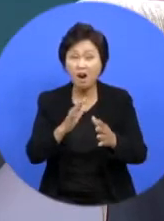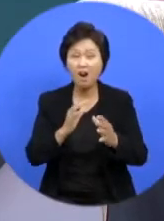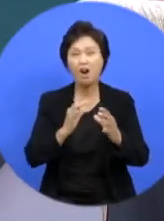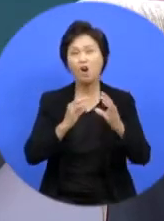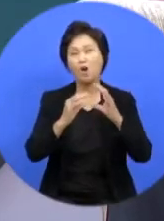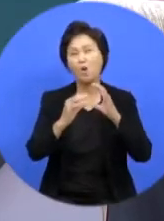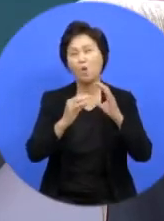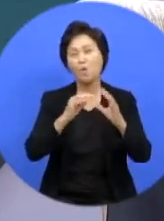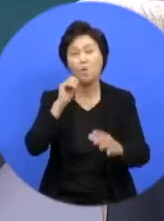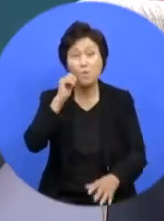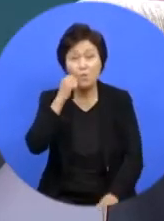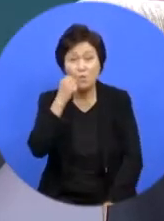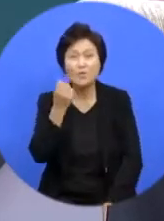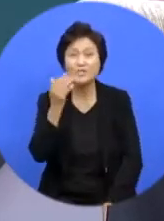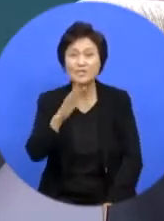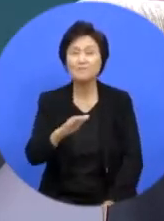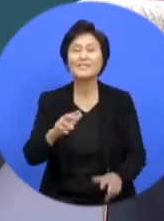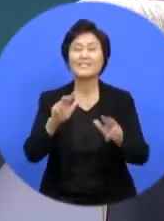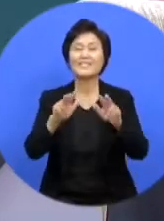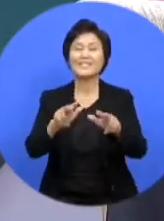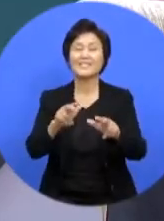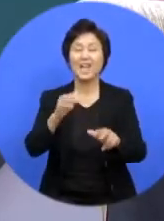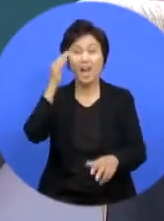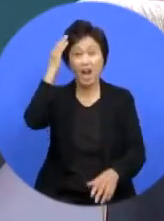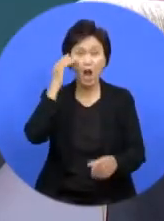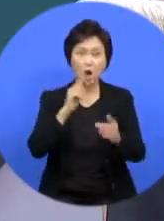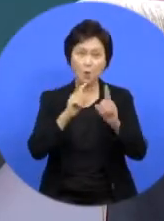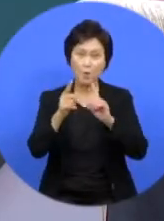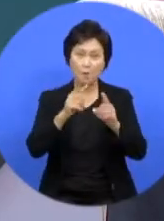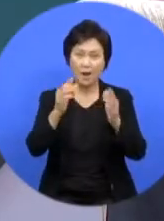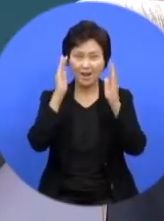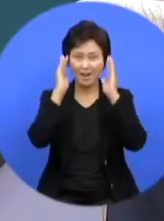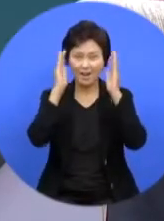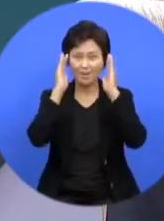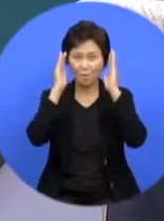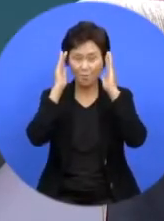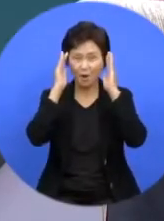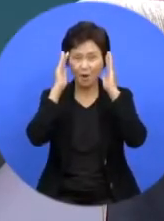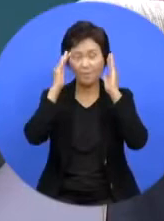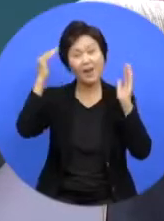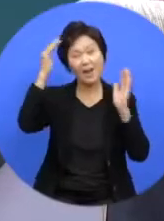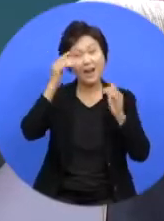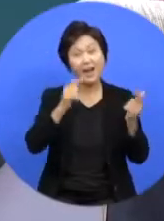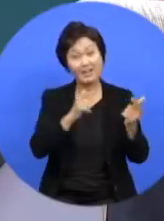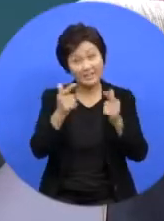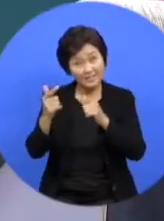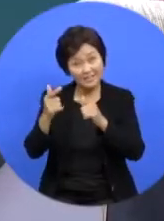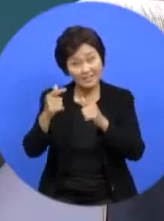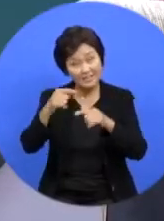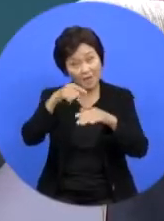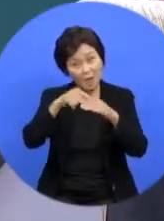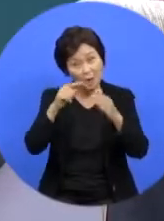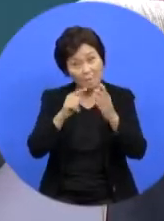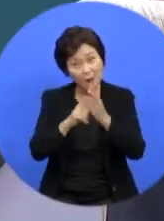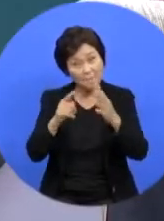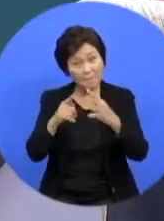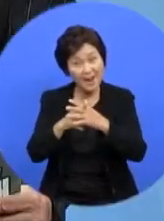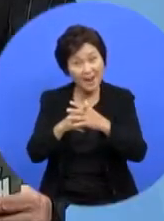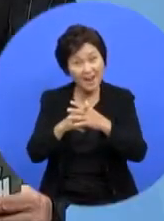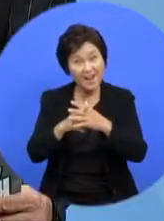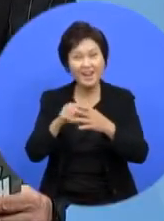어려웠지만 이제 한국어 공부하면서 이제 학부모님들의 니즈를 잘 파악하고 이제 학생들의 미래를 집중할 수 있게 되었어요.